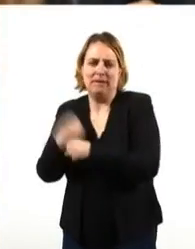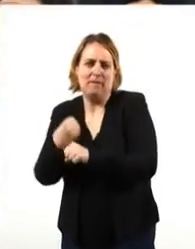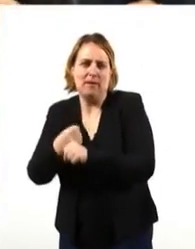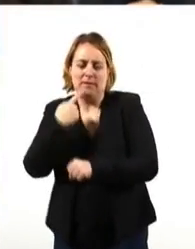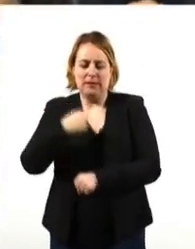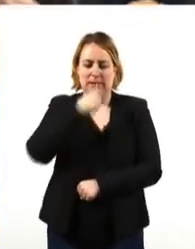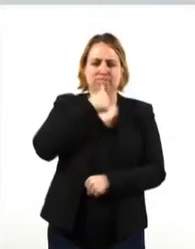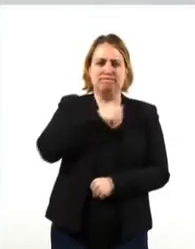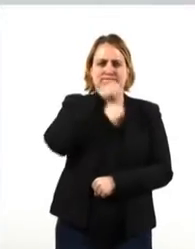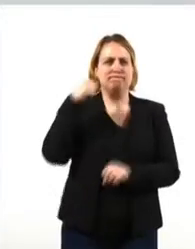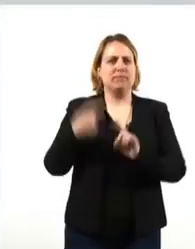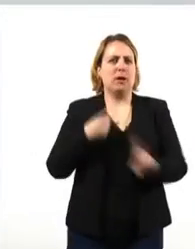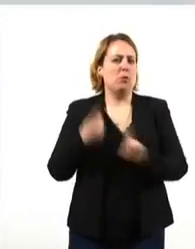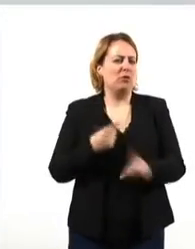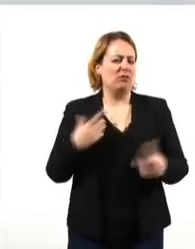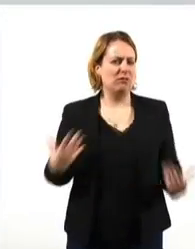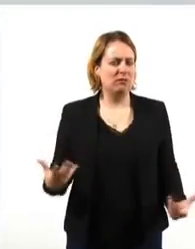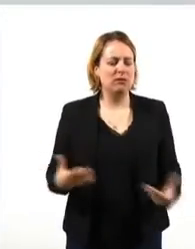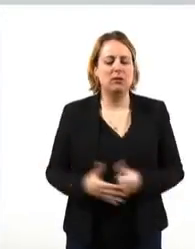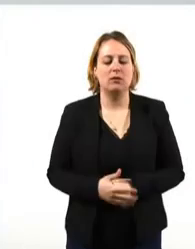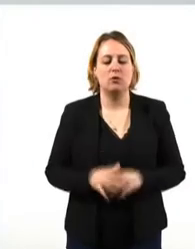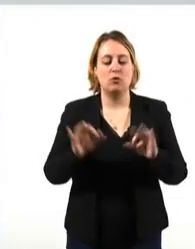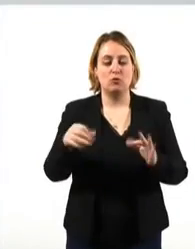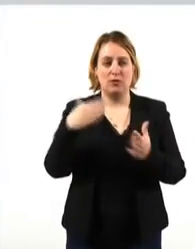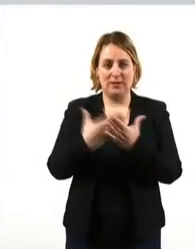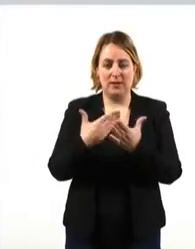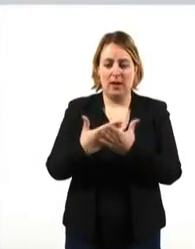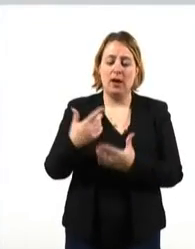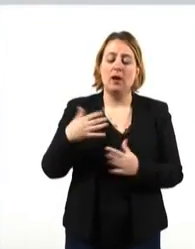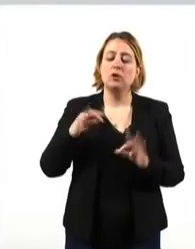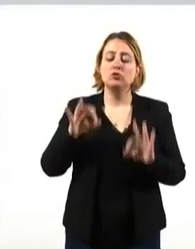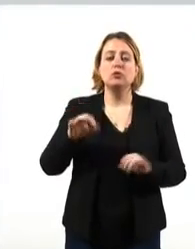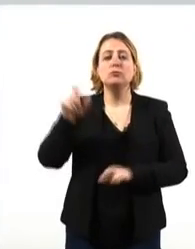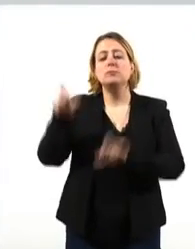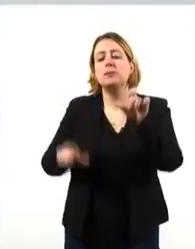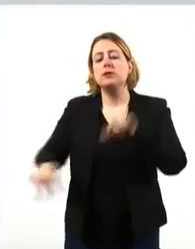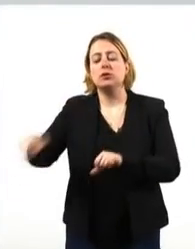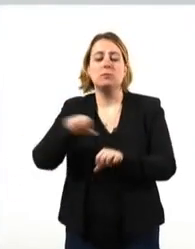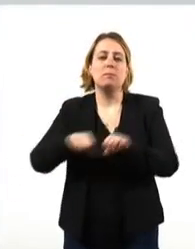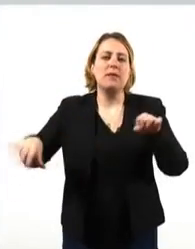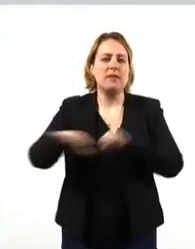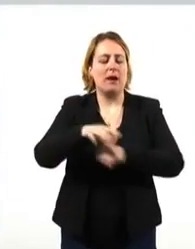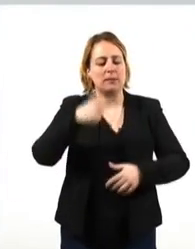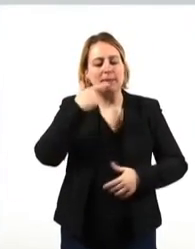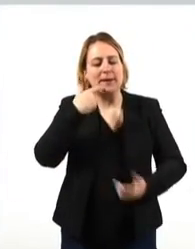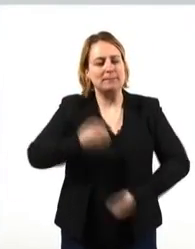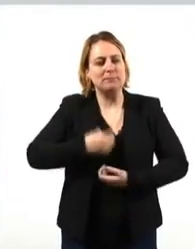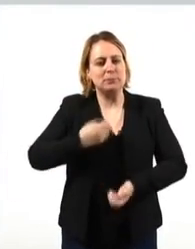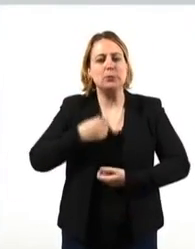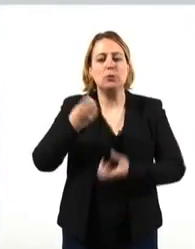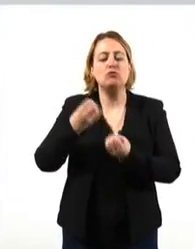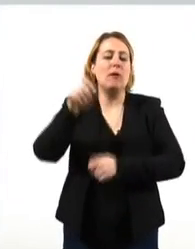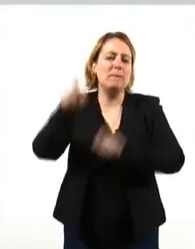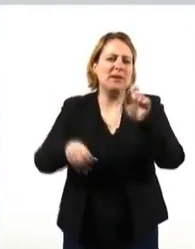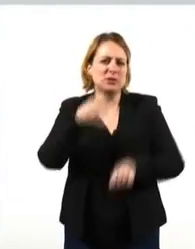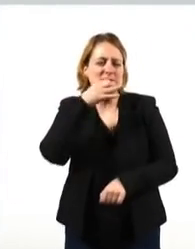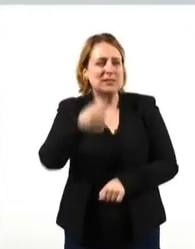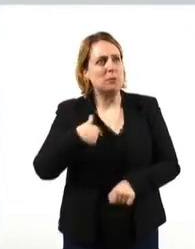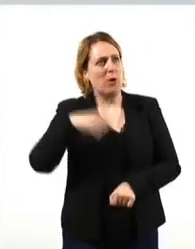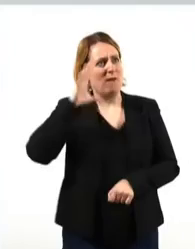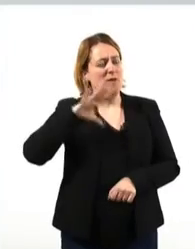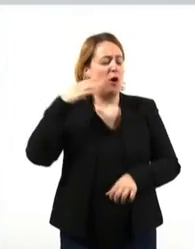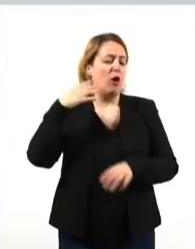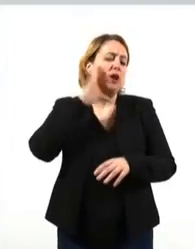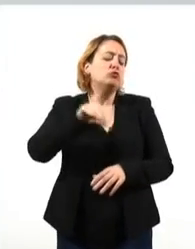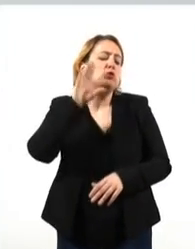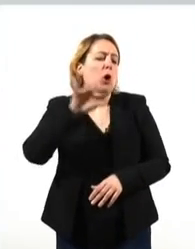Pour nous, il y a vraiment un sujet de société, parce qu'on l'entend trop souvent dans les prises de parole médiatiques. Oui, mais moi, quand j'étais étudiant, je travaillais, j'y arrivais